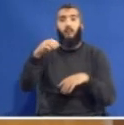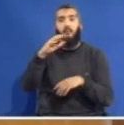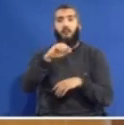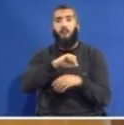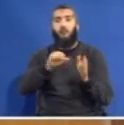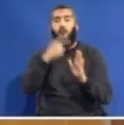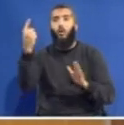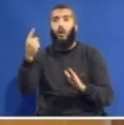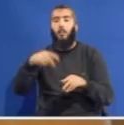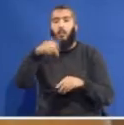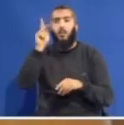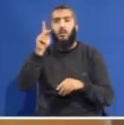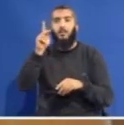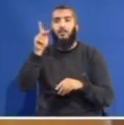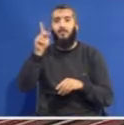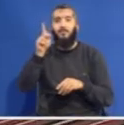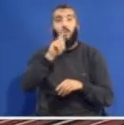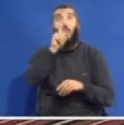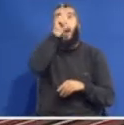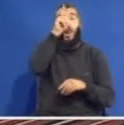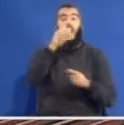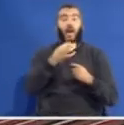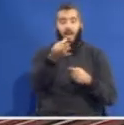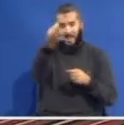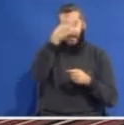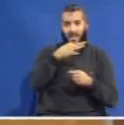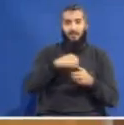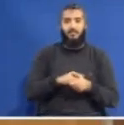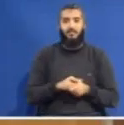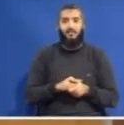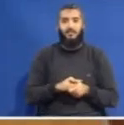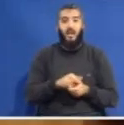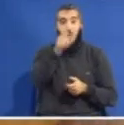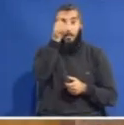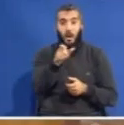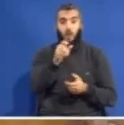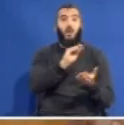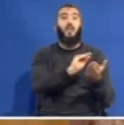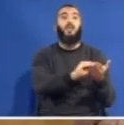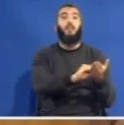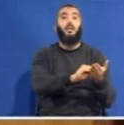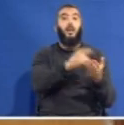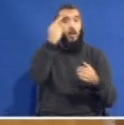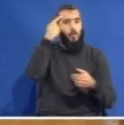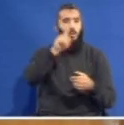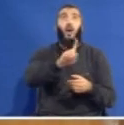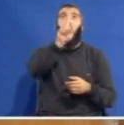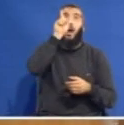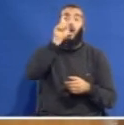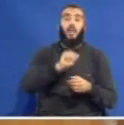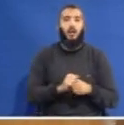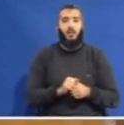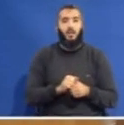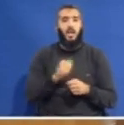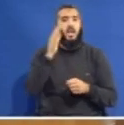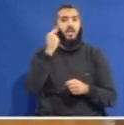ربي أعطاني 700 مرة. مثل الذين ينفقون أموالهم في سبيل الله كمثل حبة أنبتت 7 سنابل